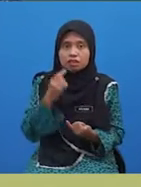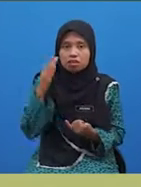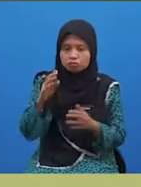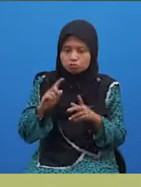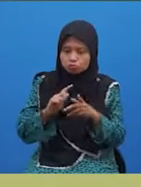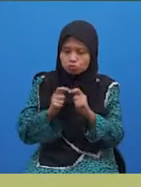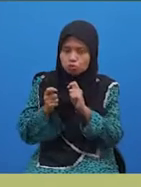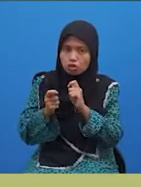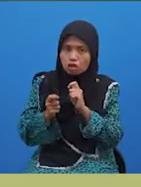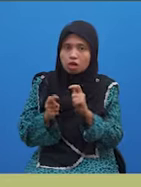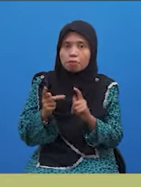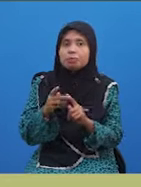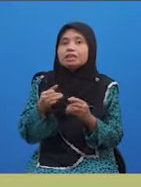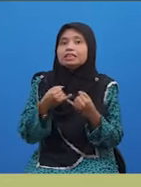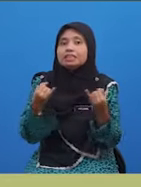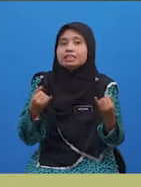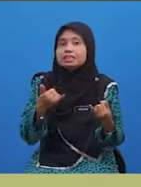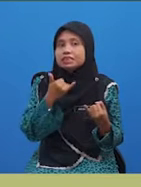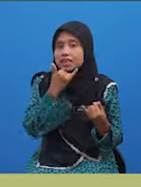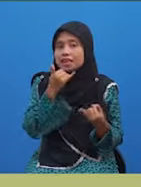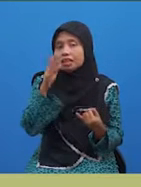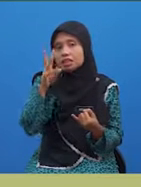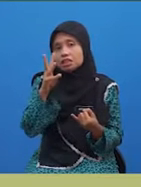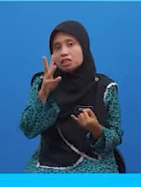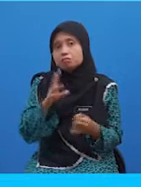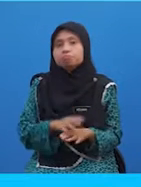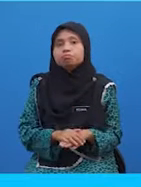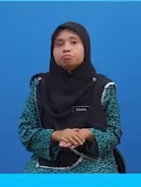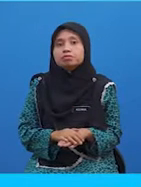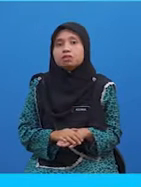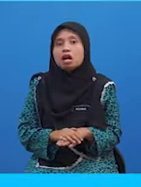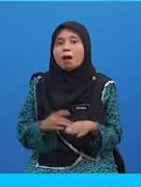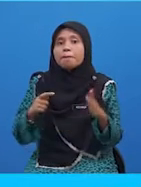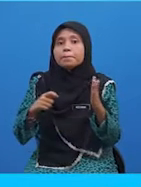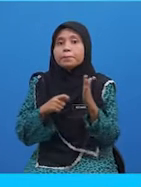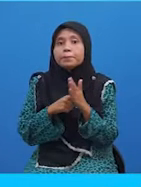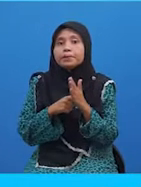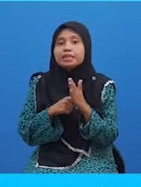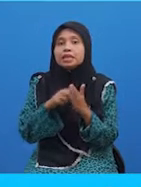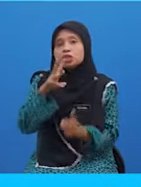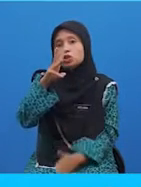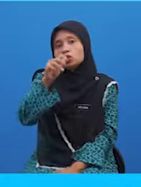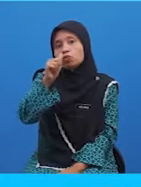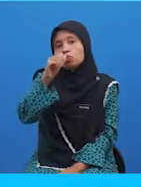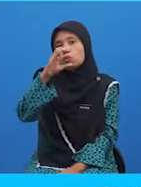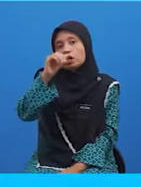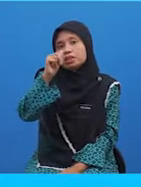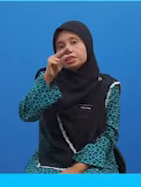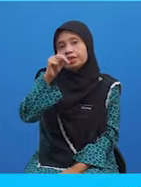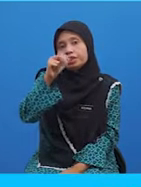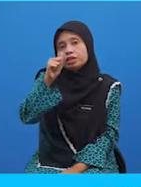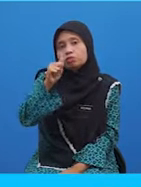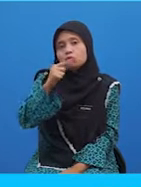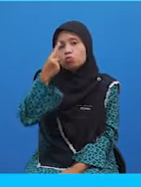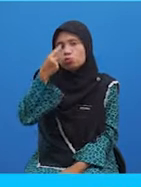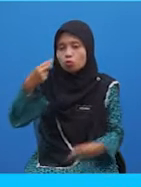akan beralih kepada jenis kesalahan tata bahasa yang keenam, iaitu penanda wacana yang berfungsi